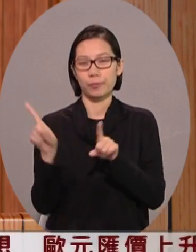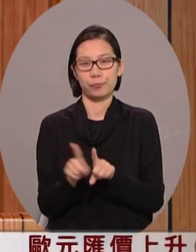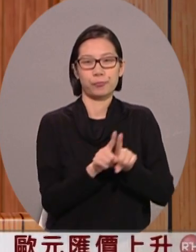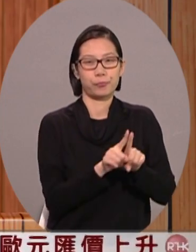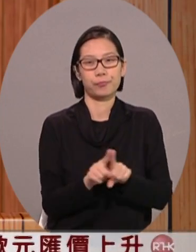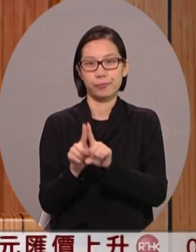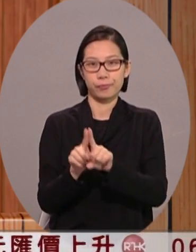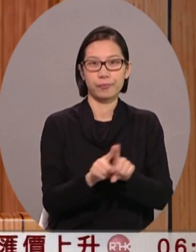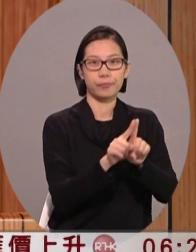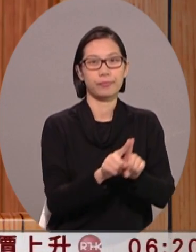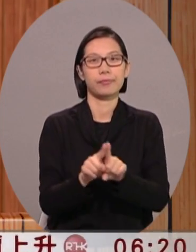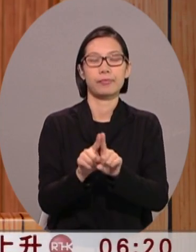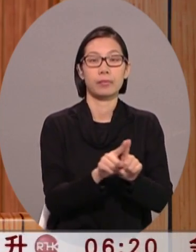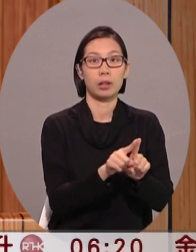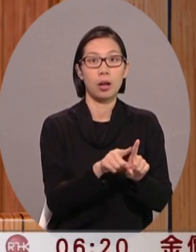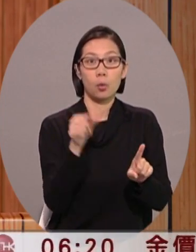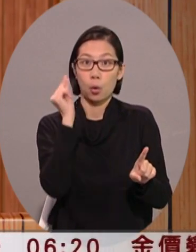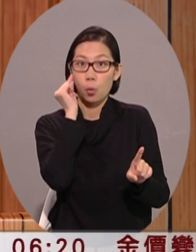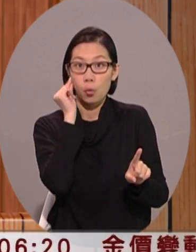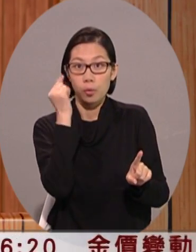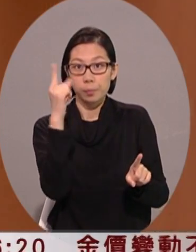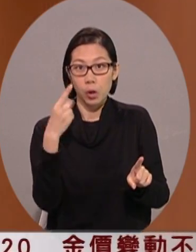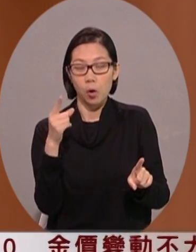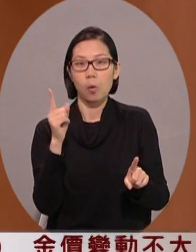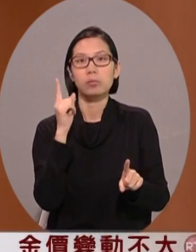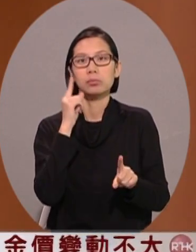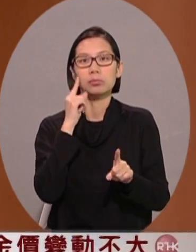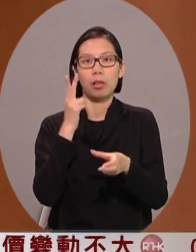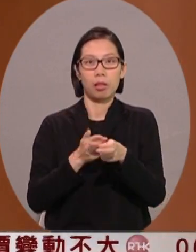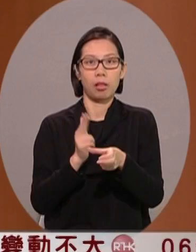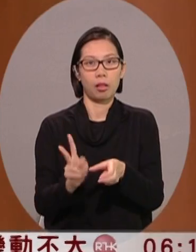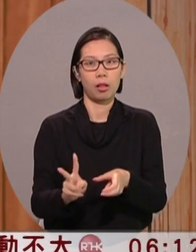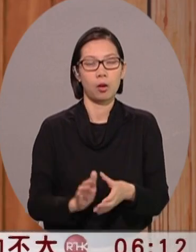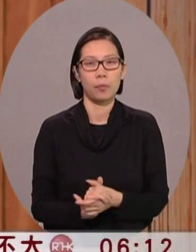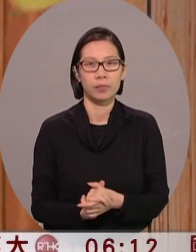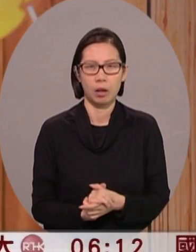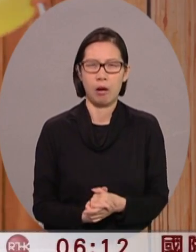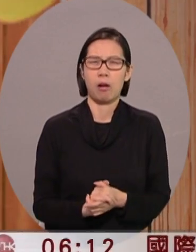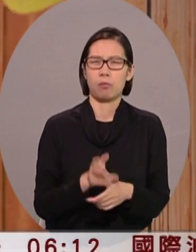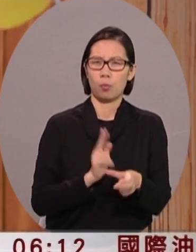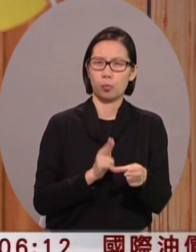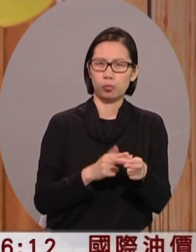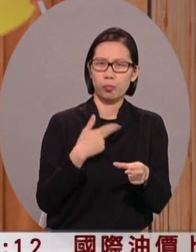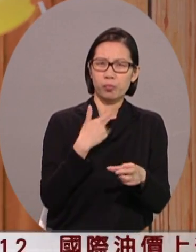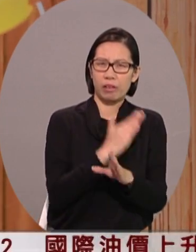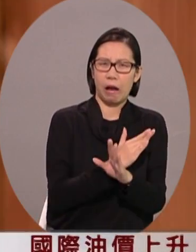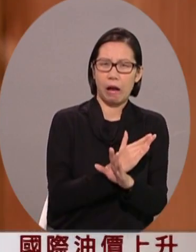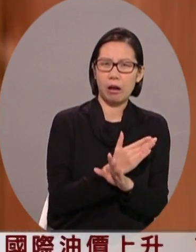同遊，而個女伴居然是個尼姑喎。 Oh no！ 乜和尚不是要守戒律的